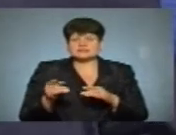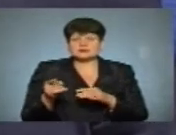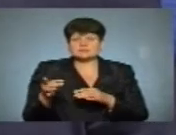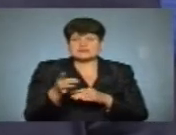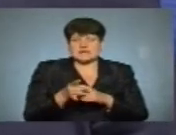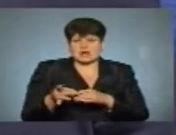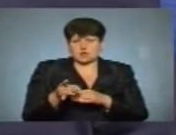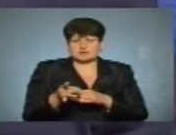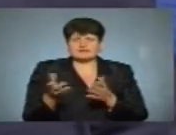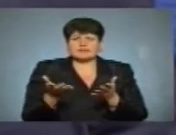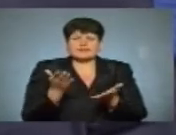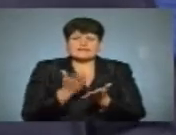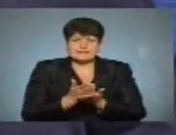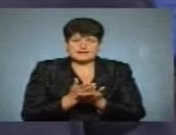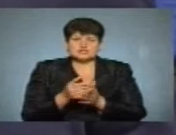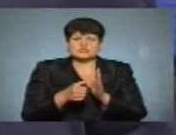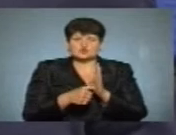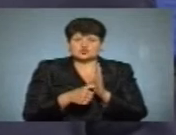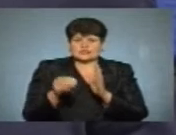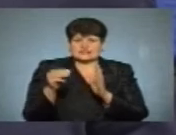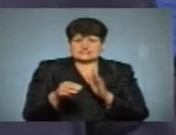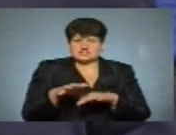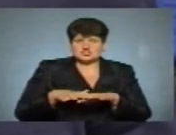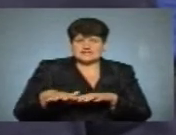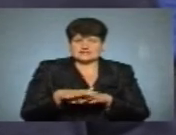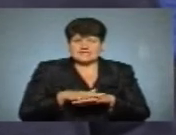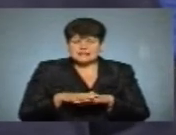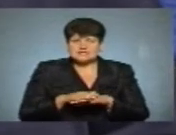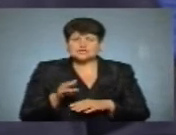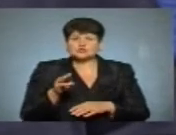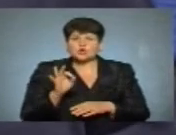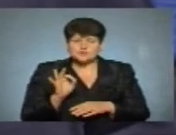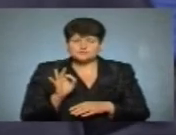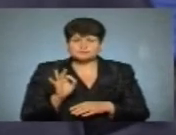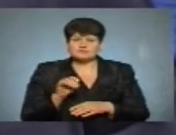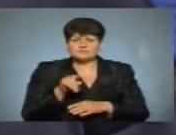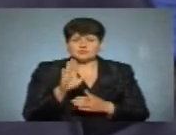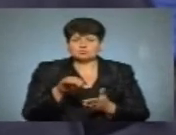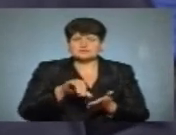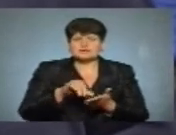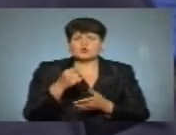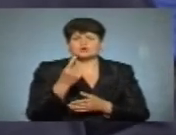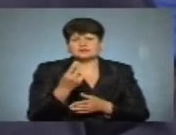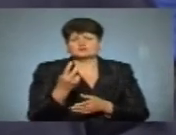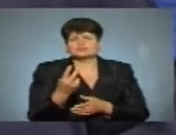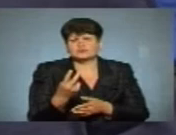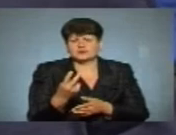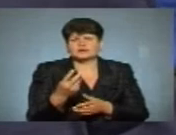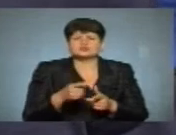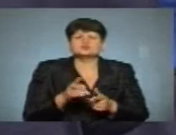район, де є 600 тисяч населення, то він буде представлений одним, двома чи